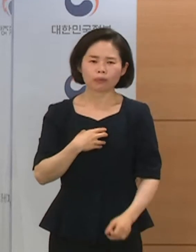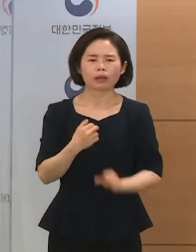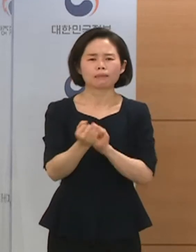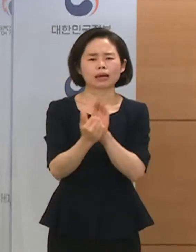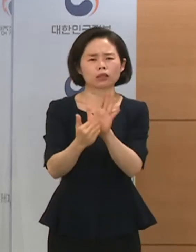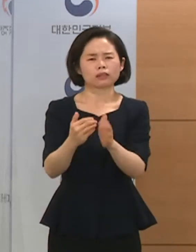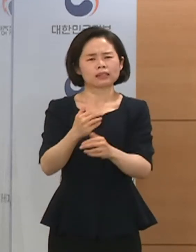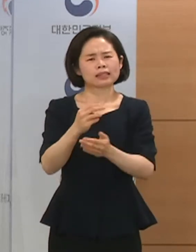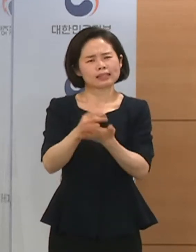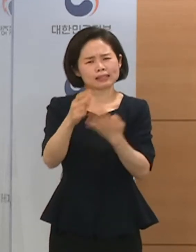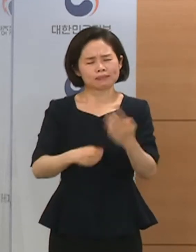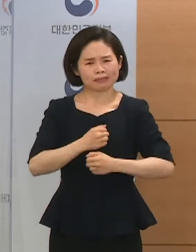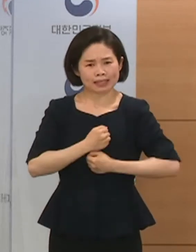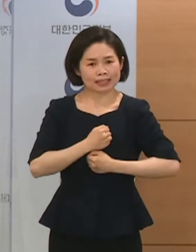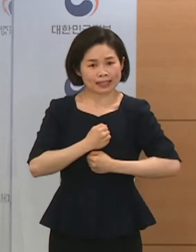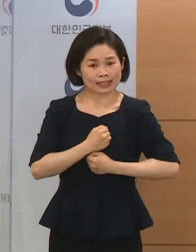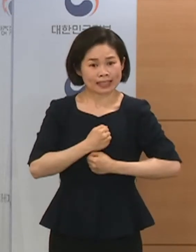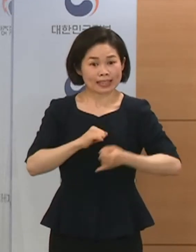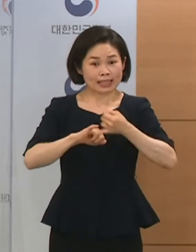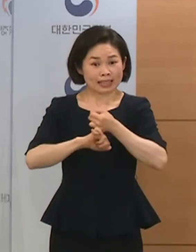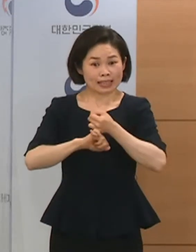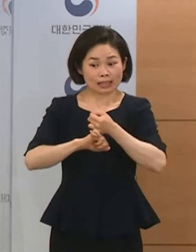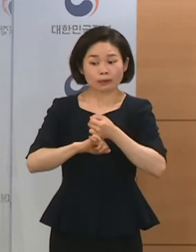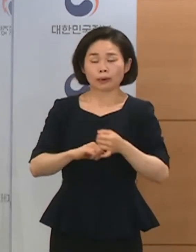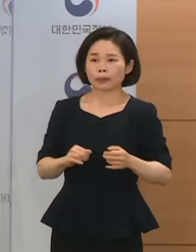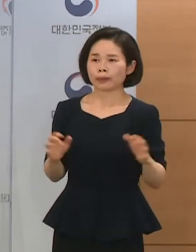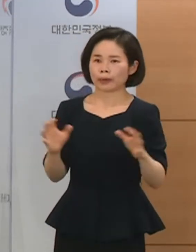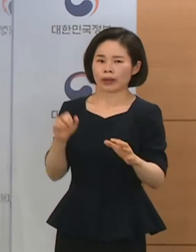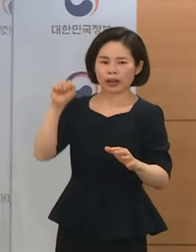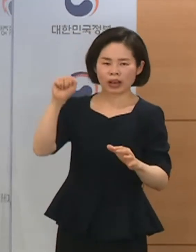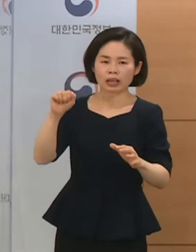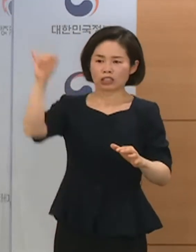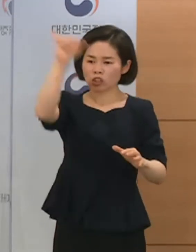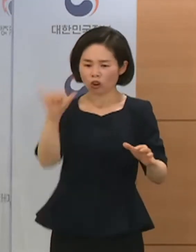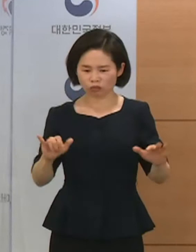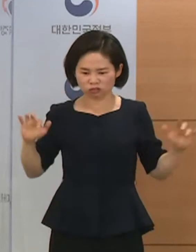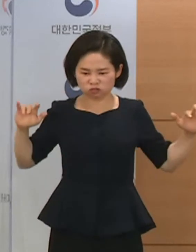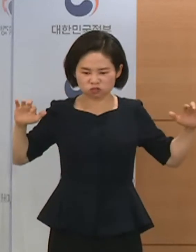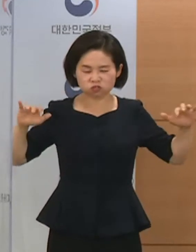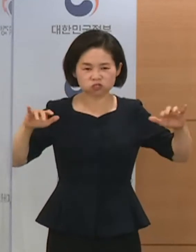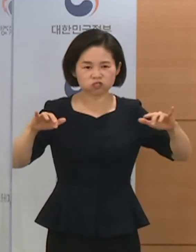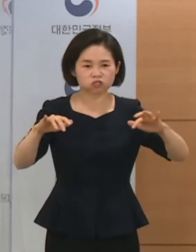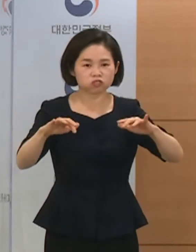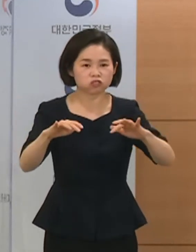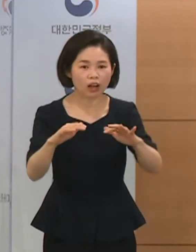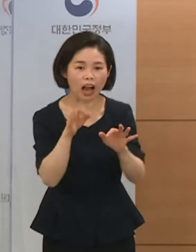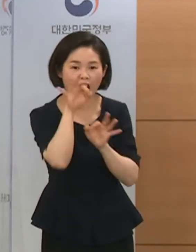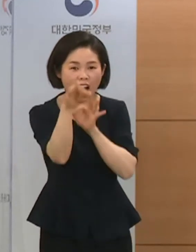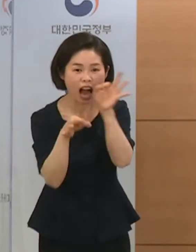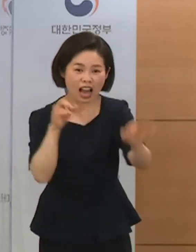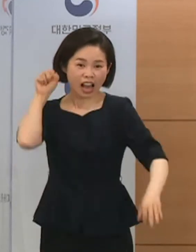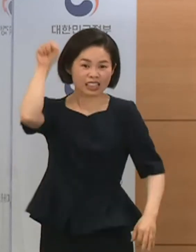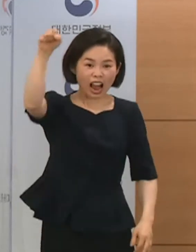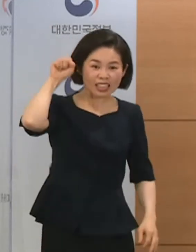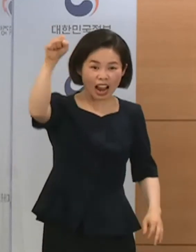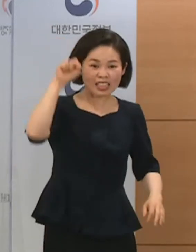전국에서 대규모 인파가 모여들어 함께 함성과 구호를 외치는 것이 지금 이 상황에서 얼마나